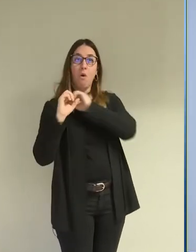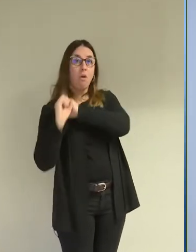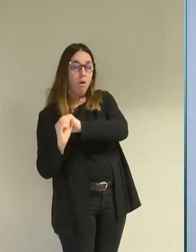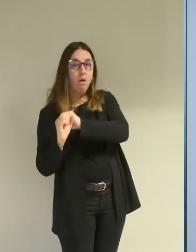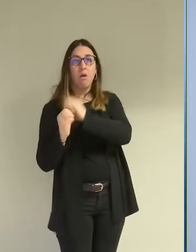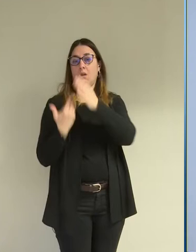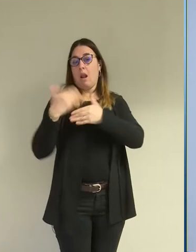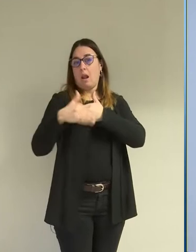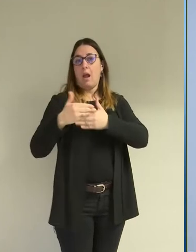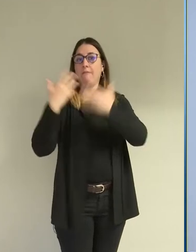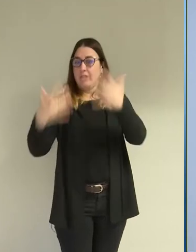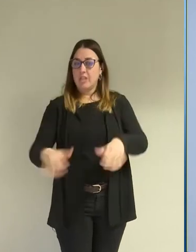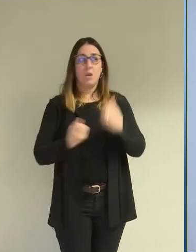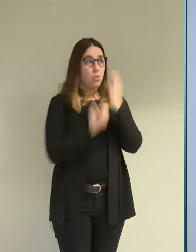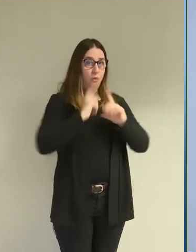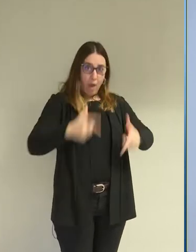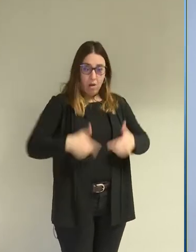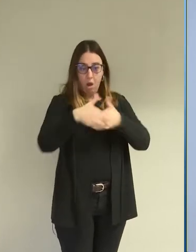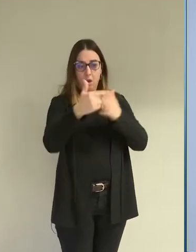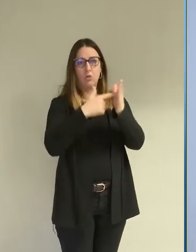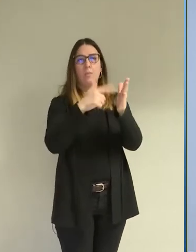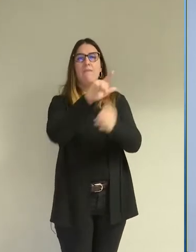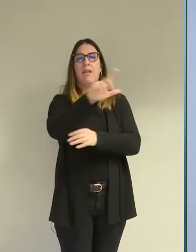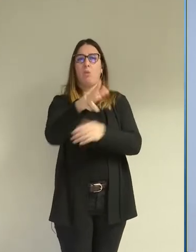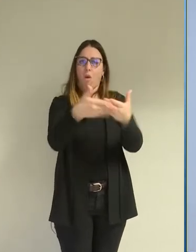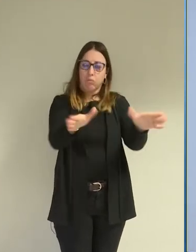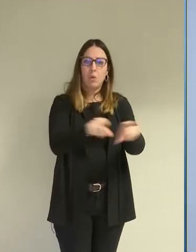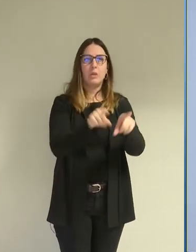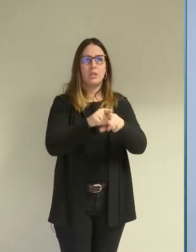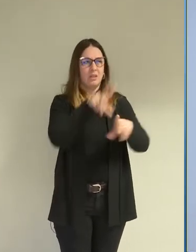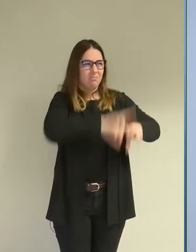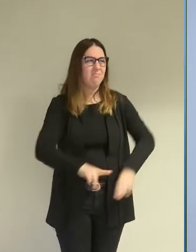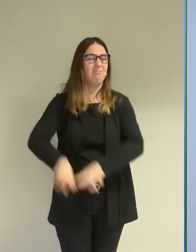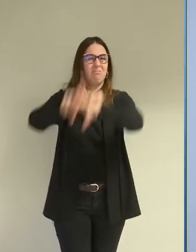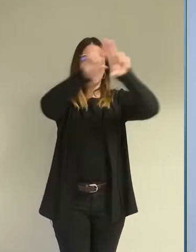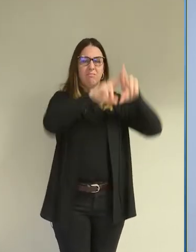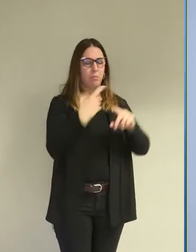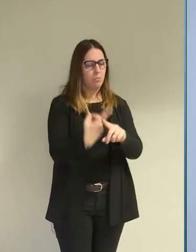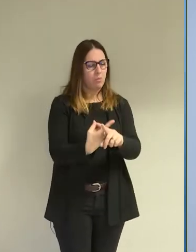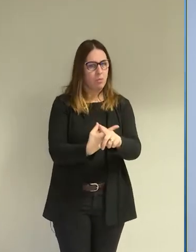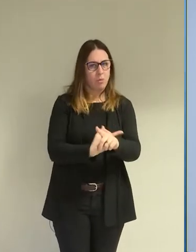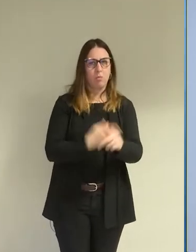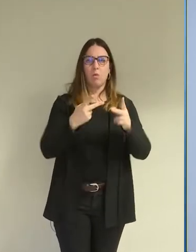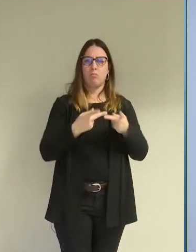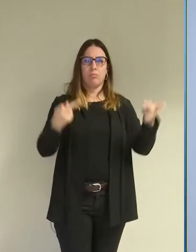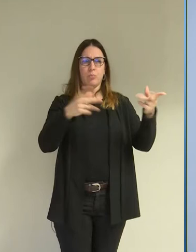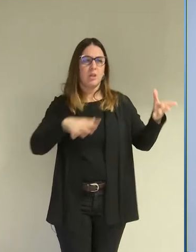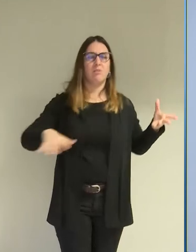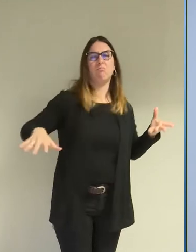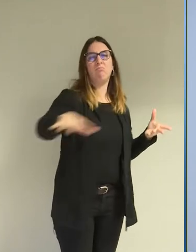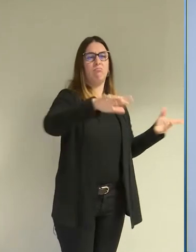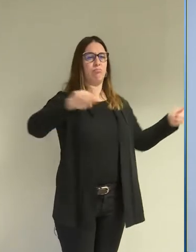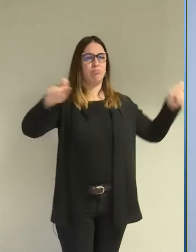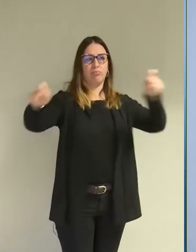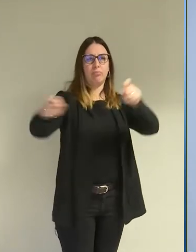2023 et des projets de rénovation aussi l'amélioration progressive des espaces publics avec